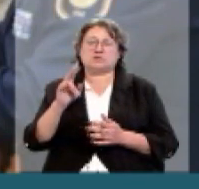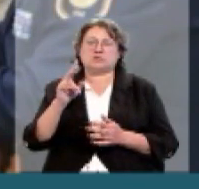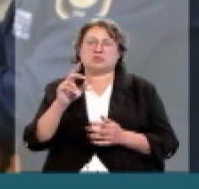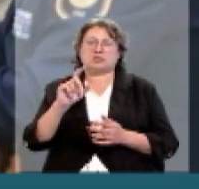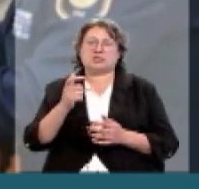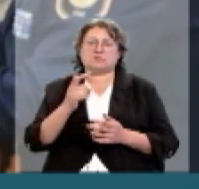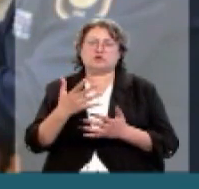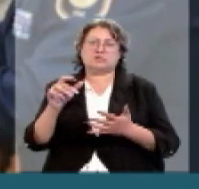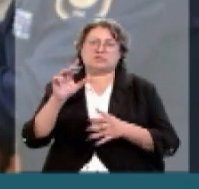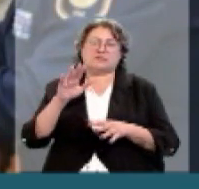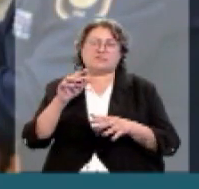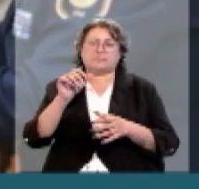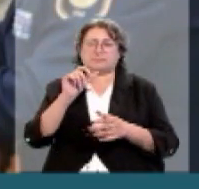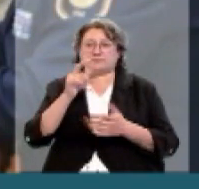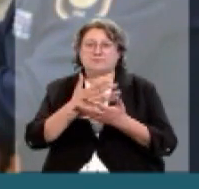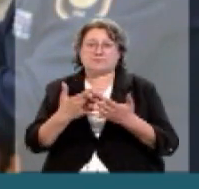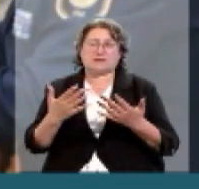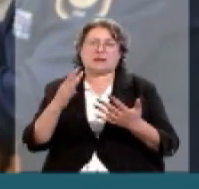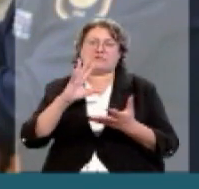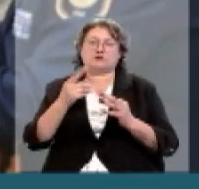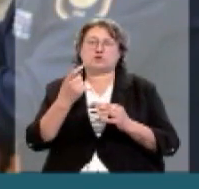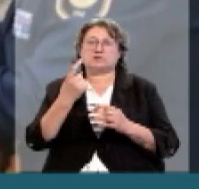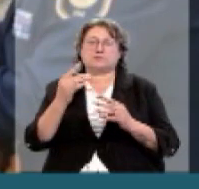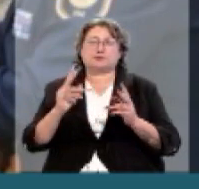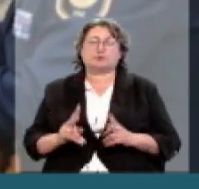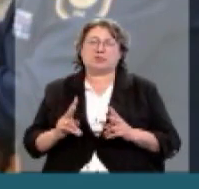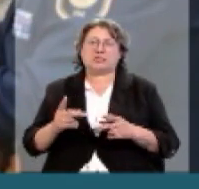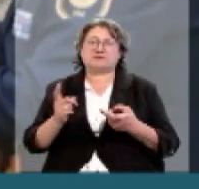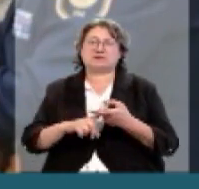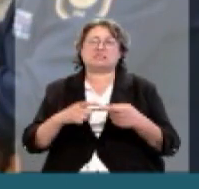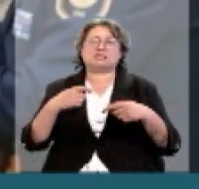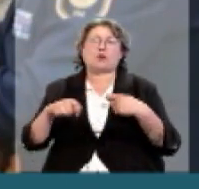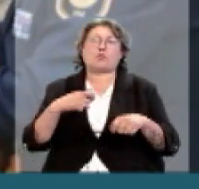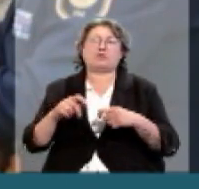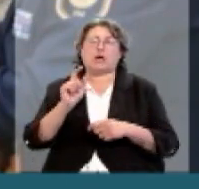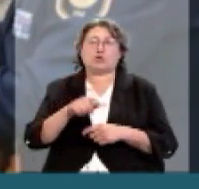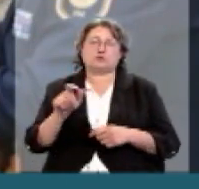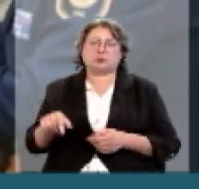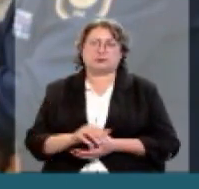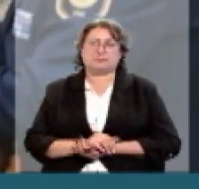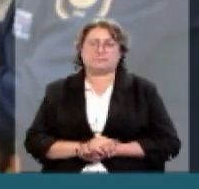анықталды. Ал интернет алаяқтыққа қарсы күресті күшейту үшін киберпол жобасы қолға алынды.